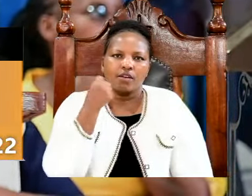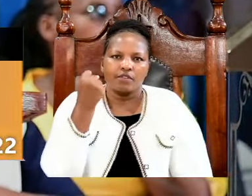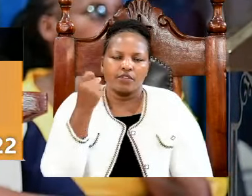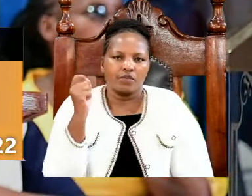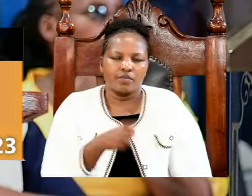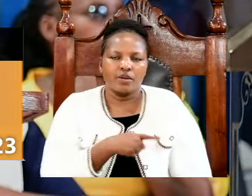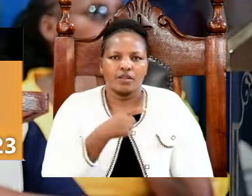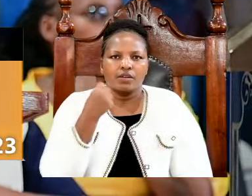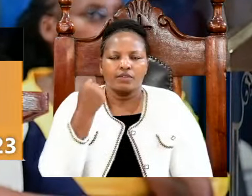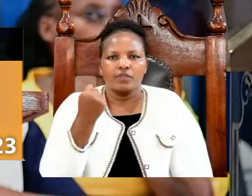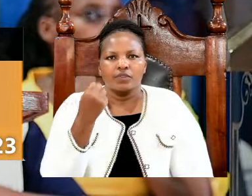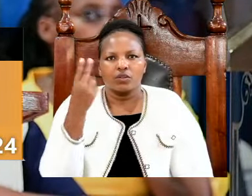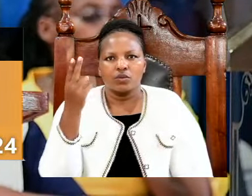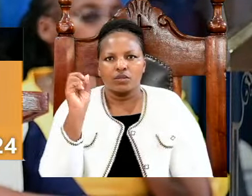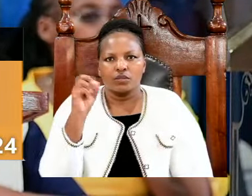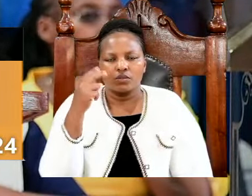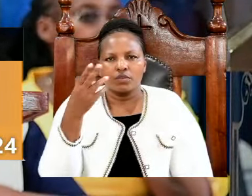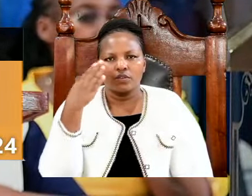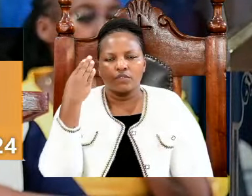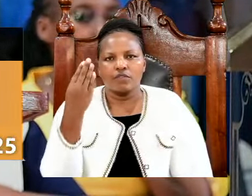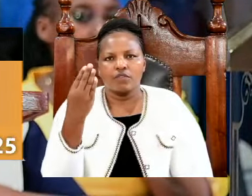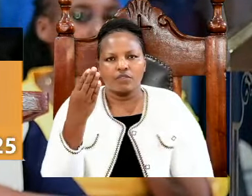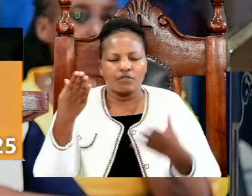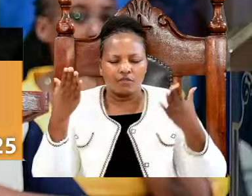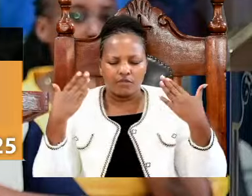of May 2024